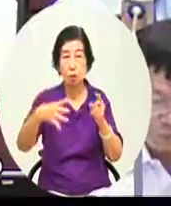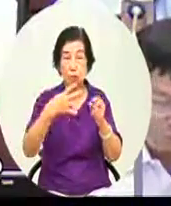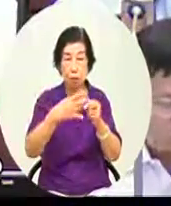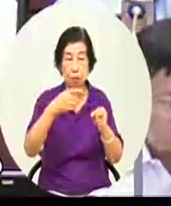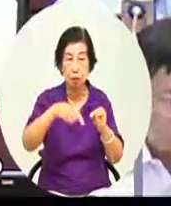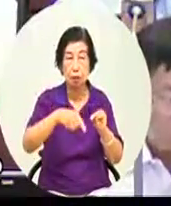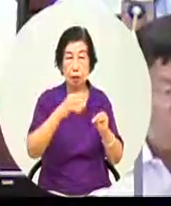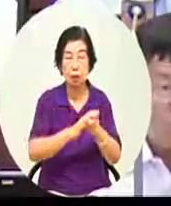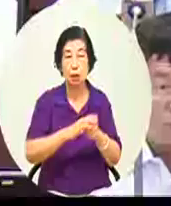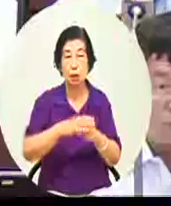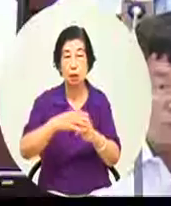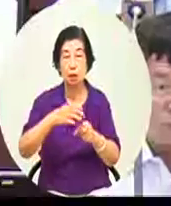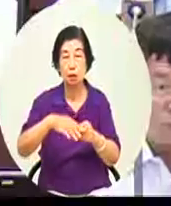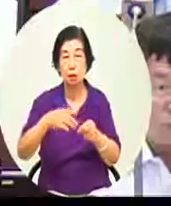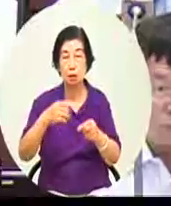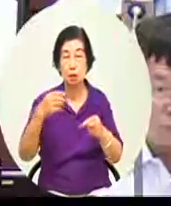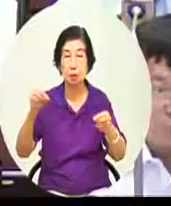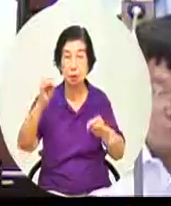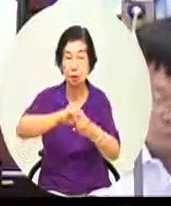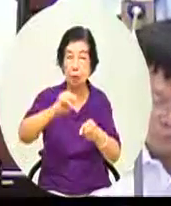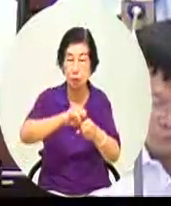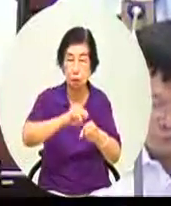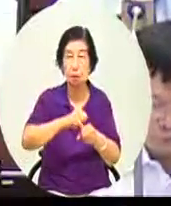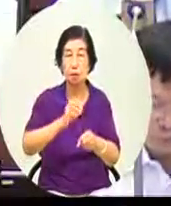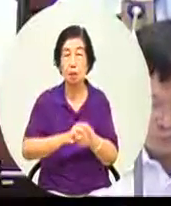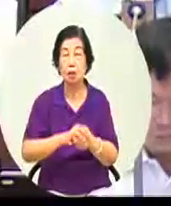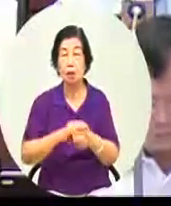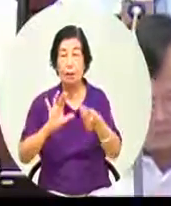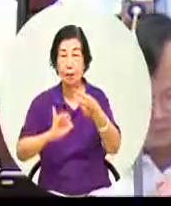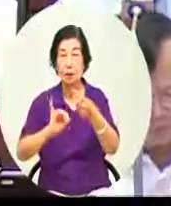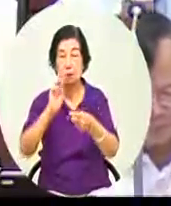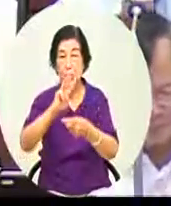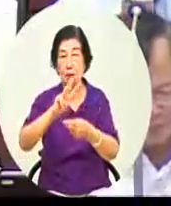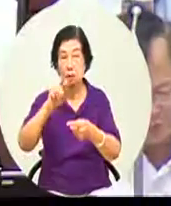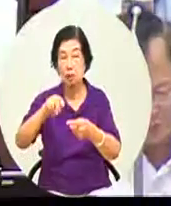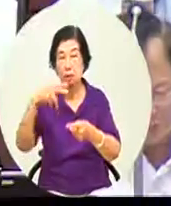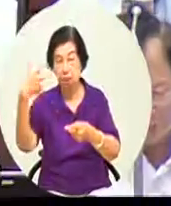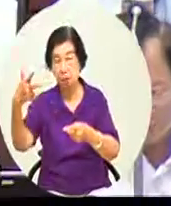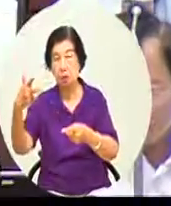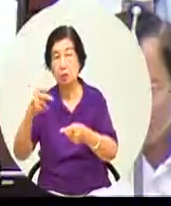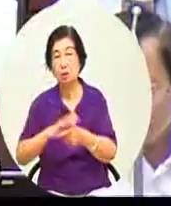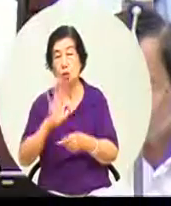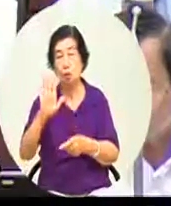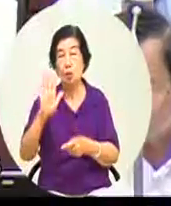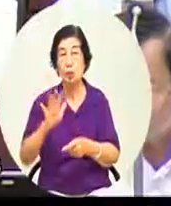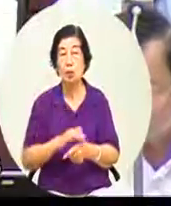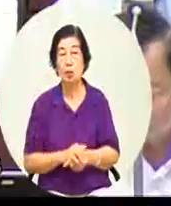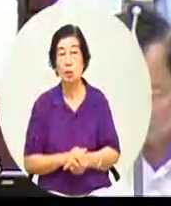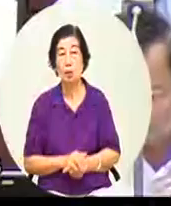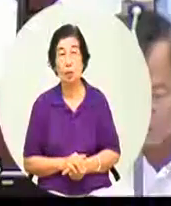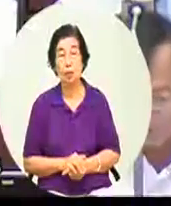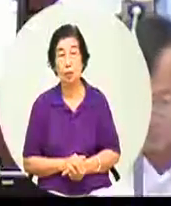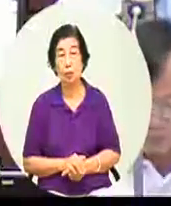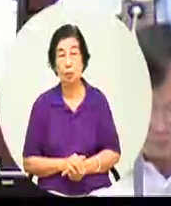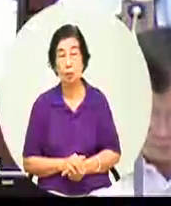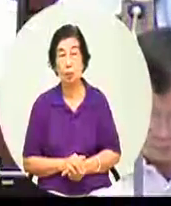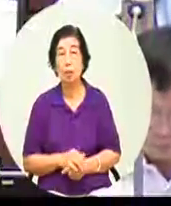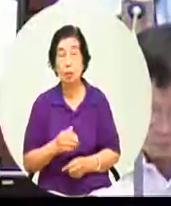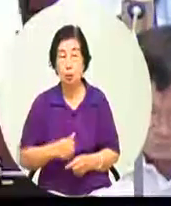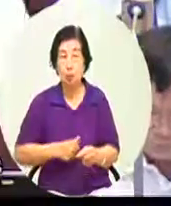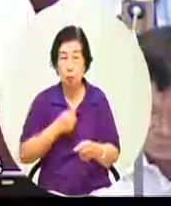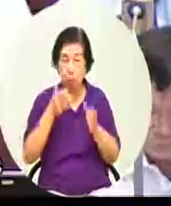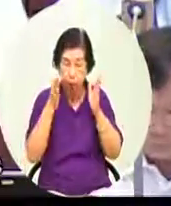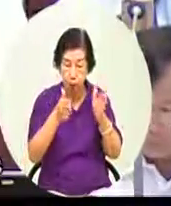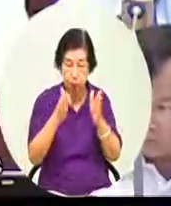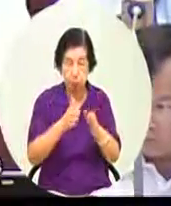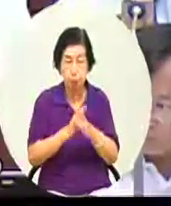增加是83000多人，也就是 3.7%。所以这个数字其实只是针对观光旅馆的部